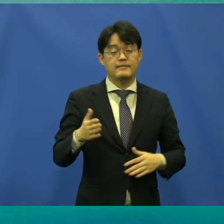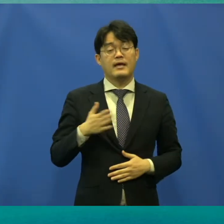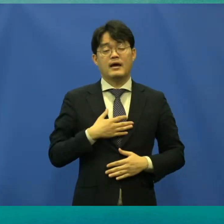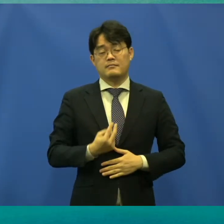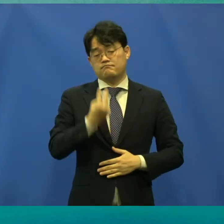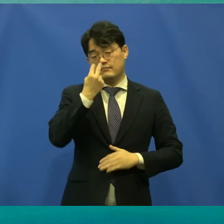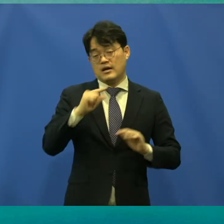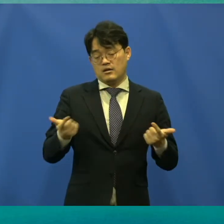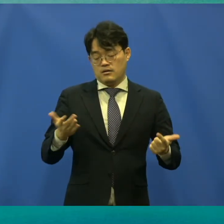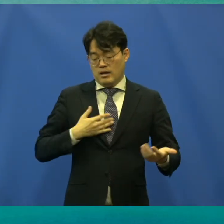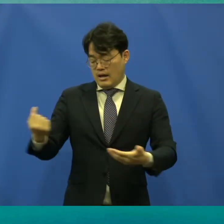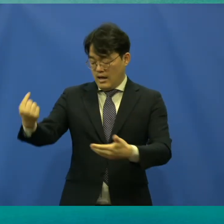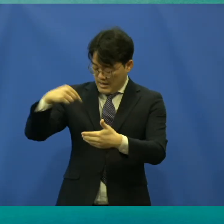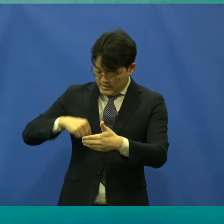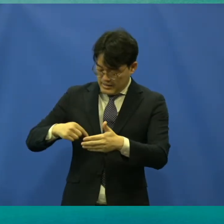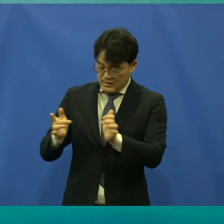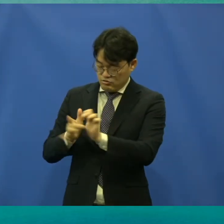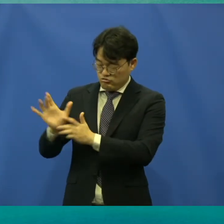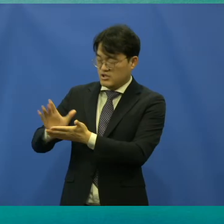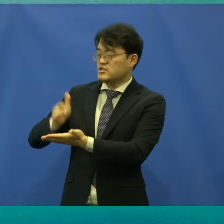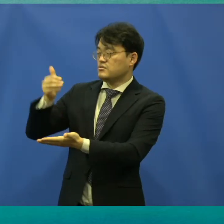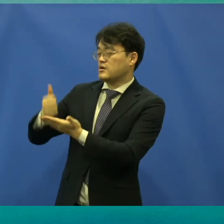그리스도께서 사시는 것이다.